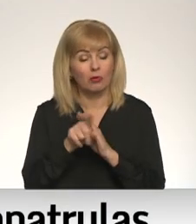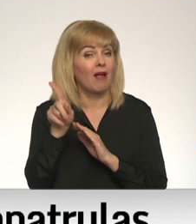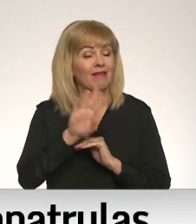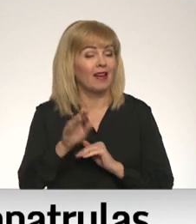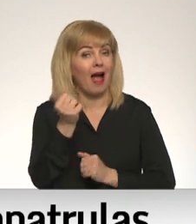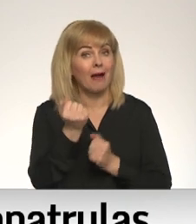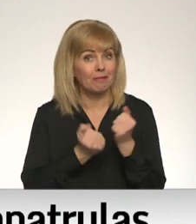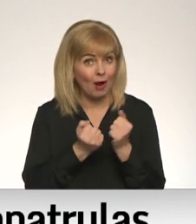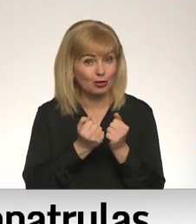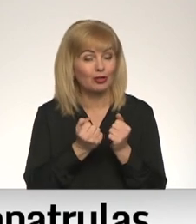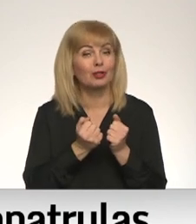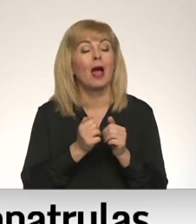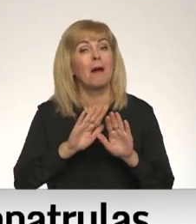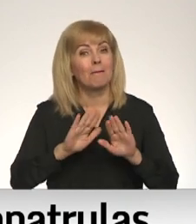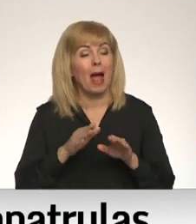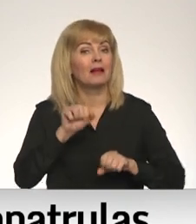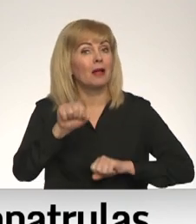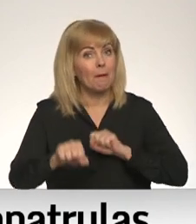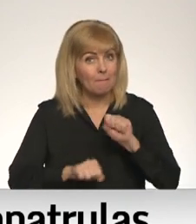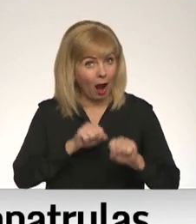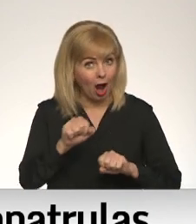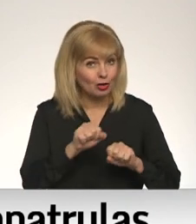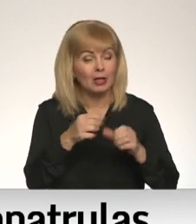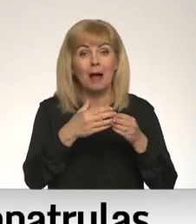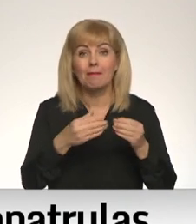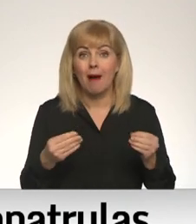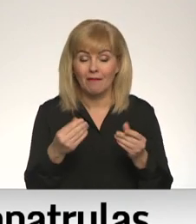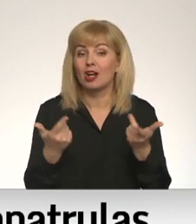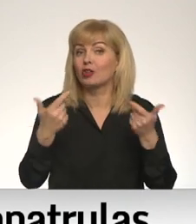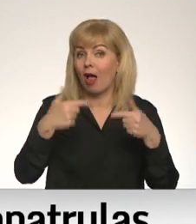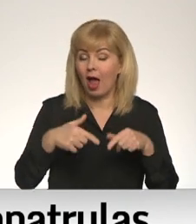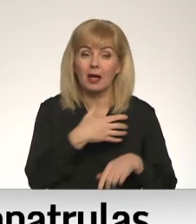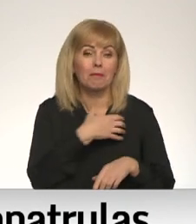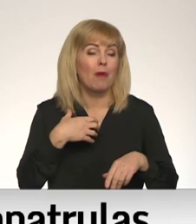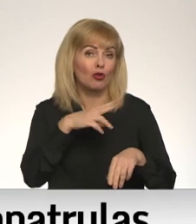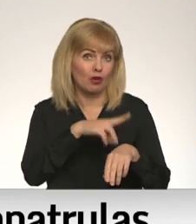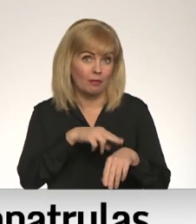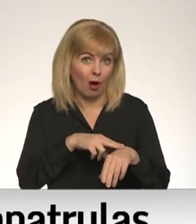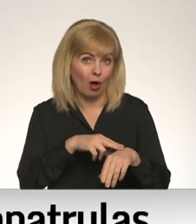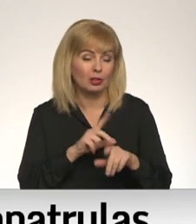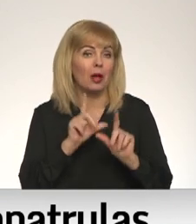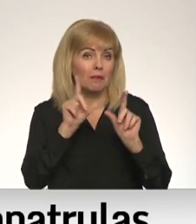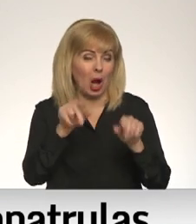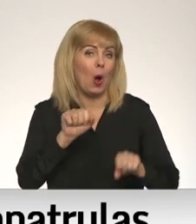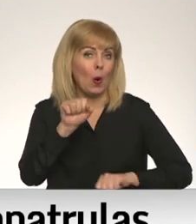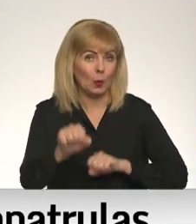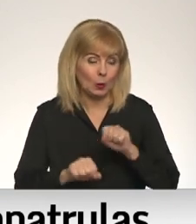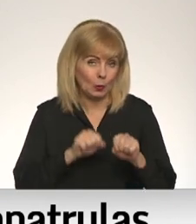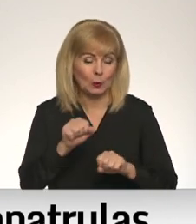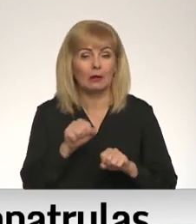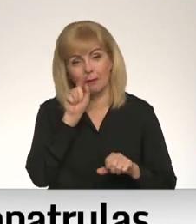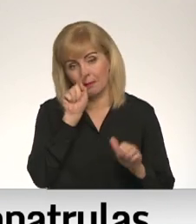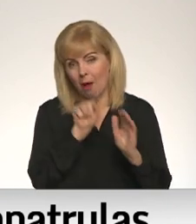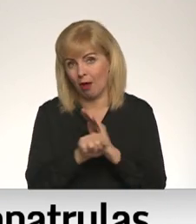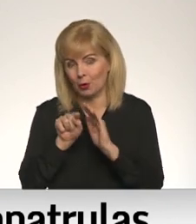auto, bet arī ar velosipēdiem. Līdz ar pavasarīgajiem laikapstākļiem pašvaldību policisti jau devušies pirmajās velo